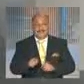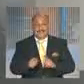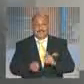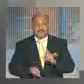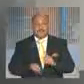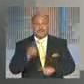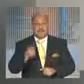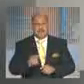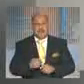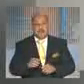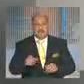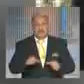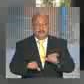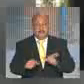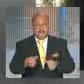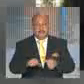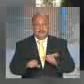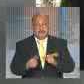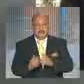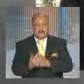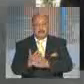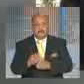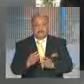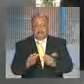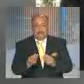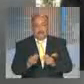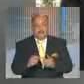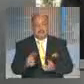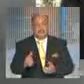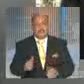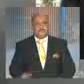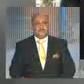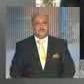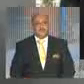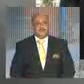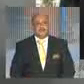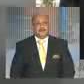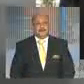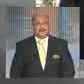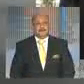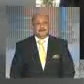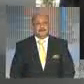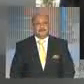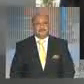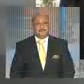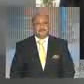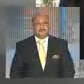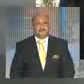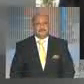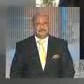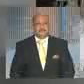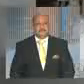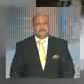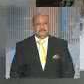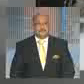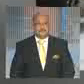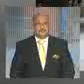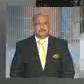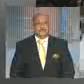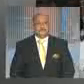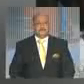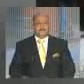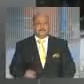تعترض أصحاب هذا القطاع. بالنسبة للصعوبات في القطاع تتمثل خصيصا في الترويج على المستوى العالمي اللي